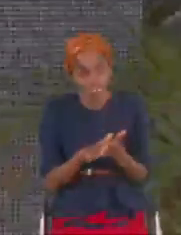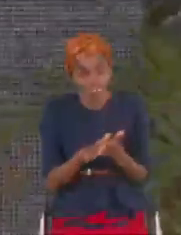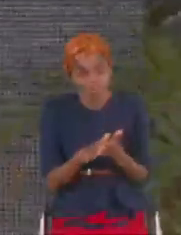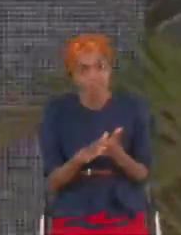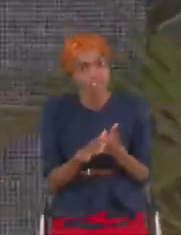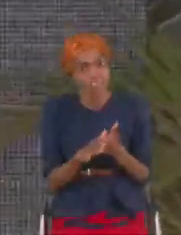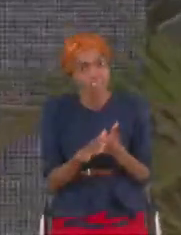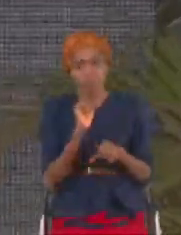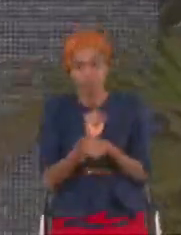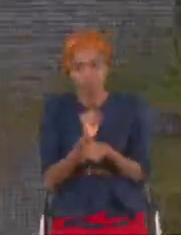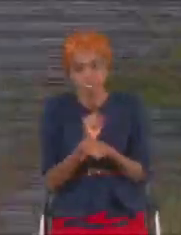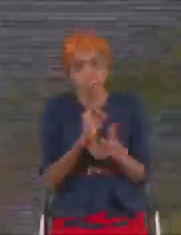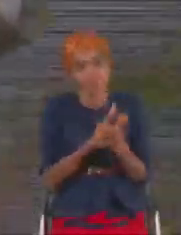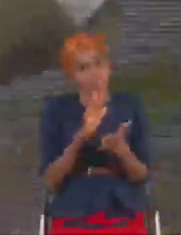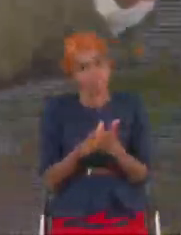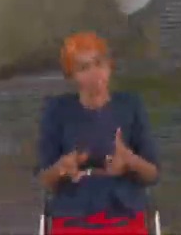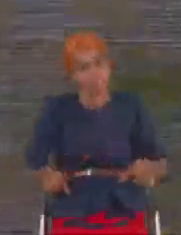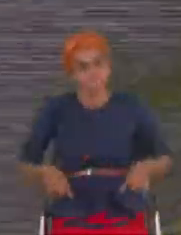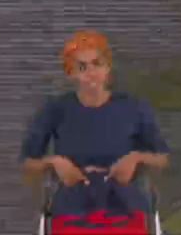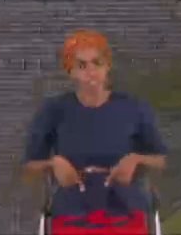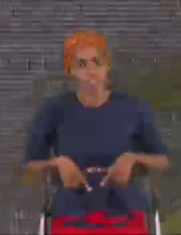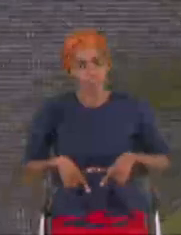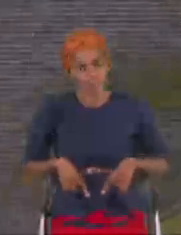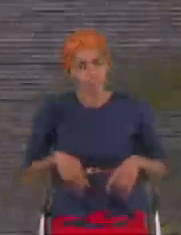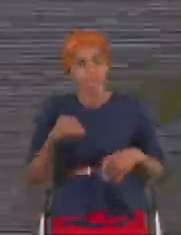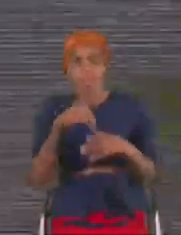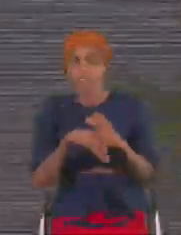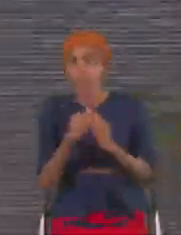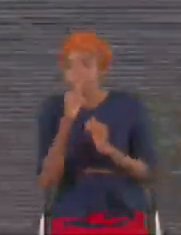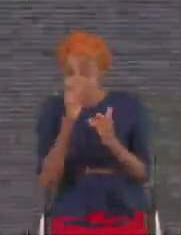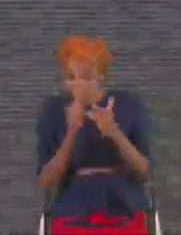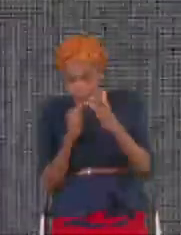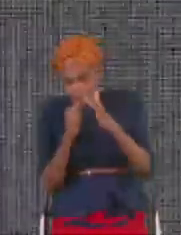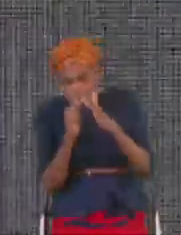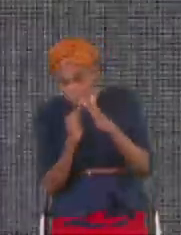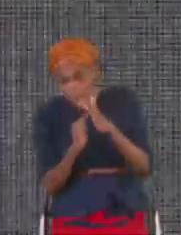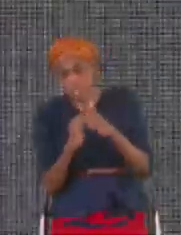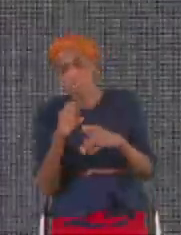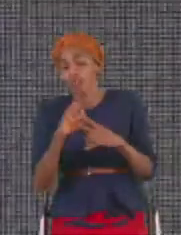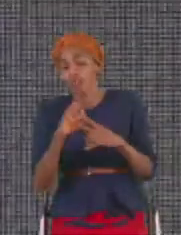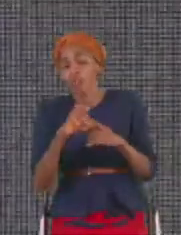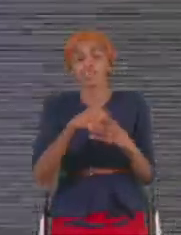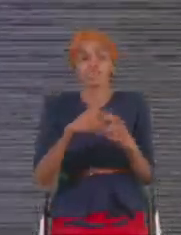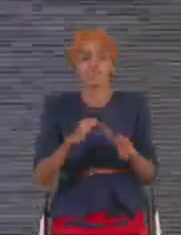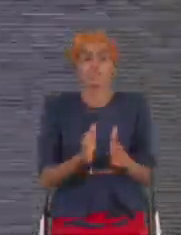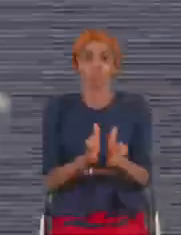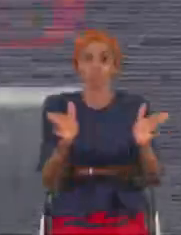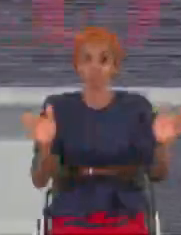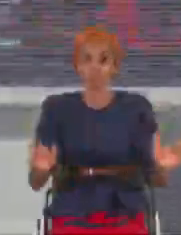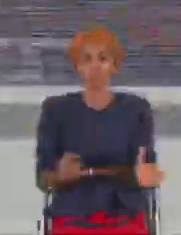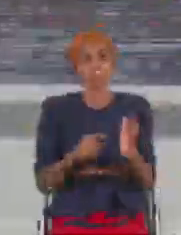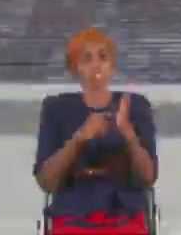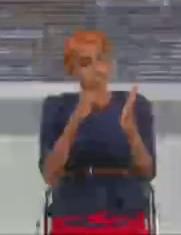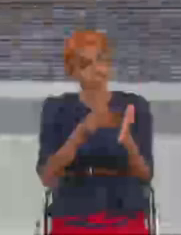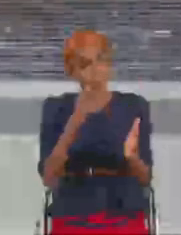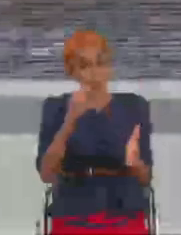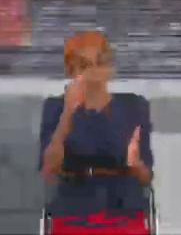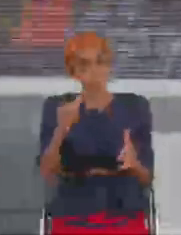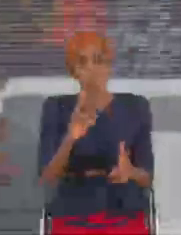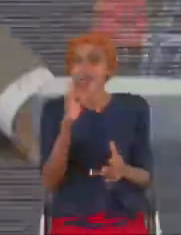une maj de justice survie de justice en privé et en public à manifeste là toi même est-ce que tu